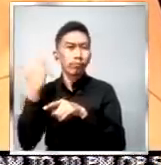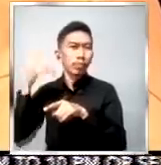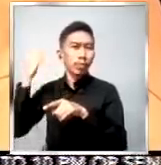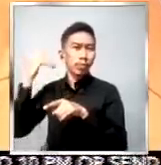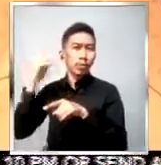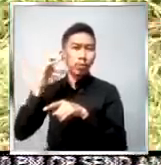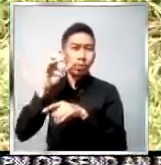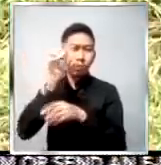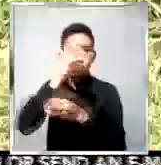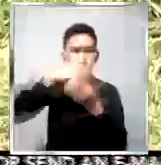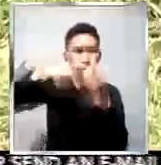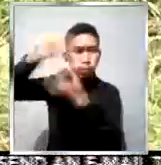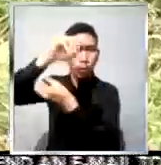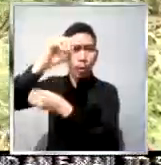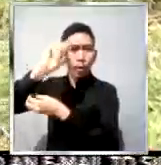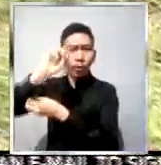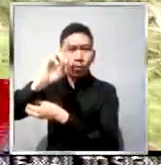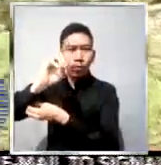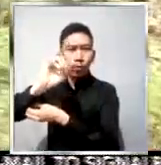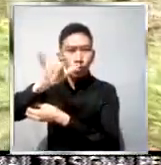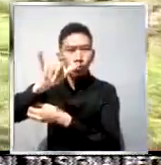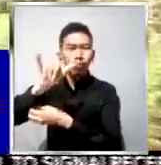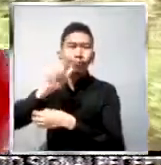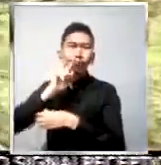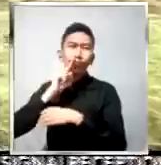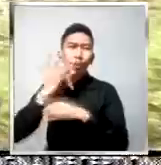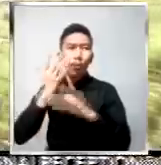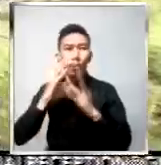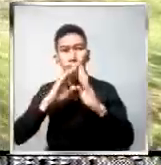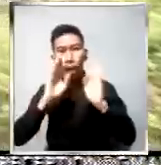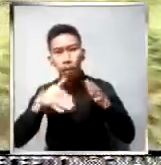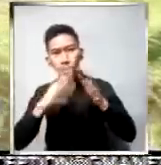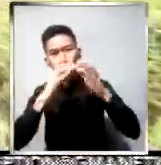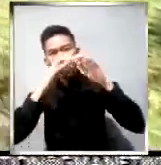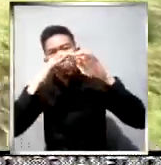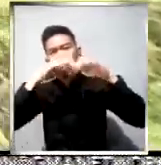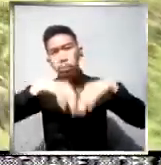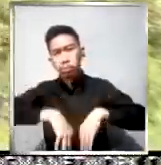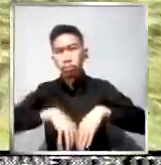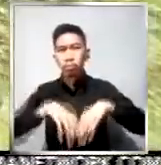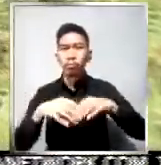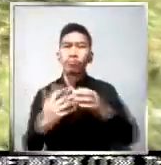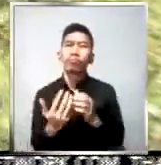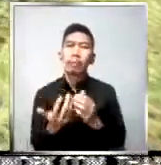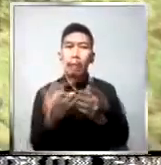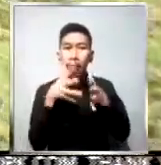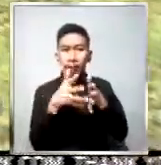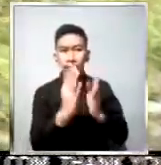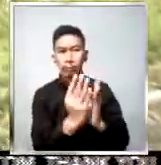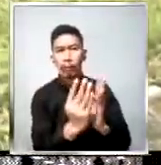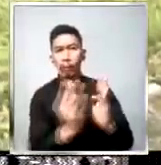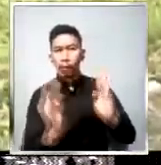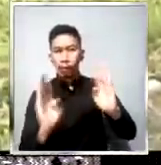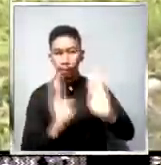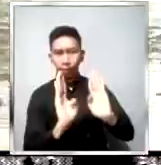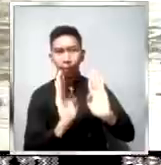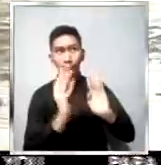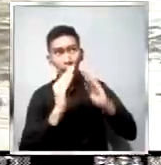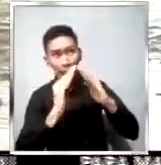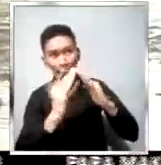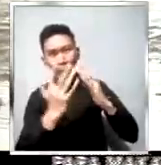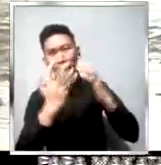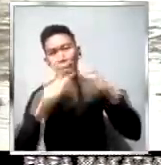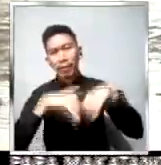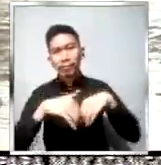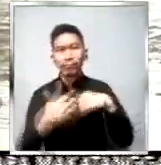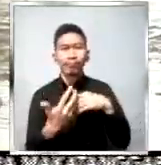kami. Bali itong pader na lang po ang naiwan eh. Kaya ayaw na namin maulit yun. Kasi grabe po talaga